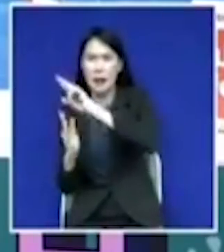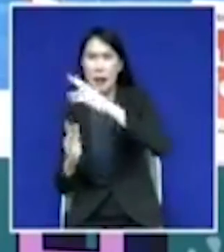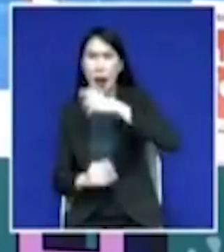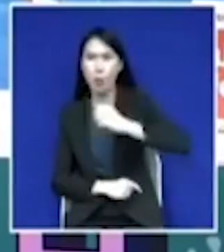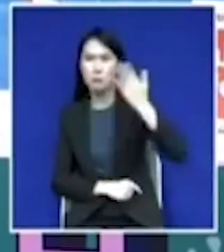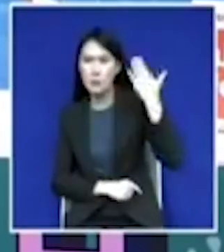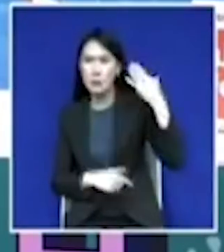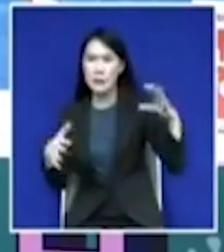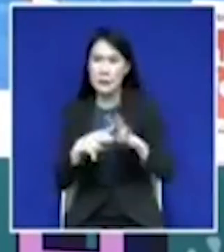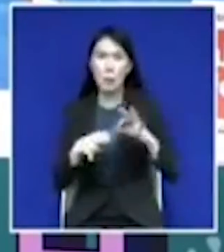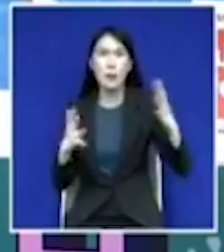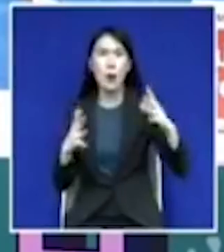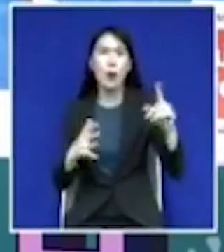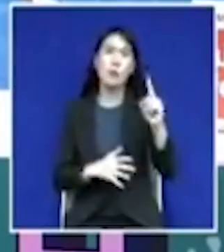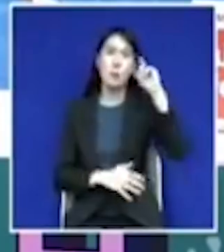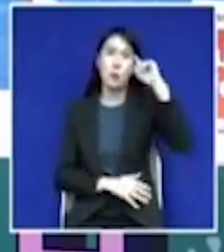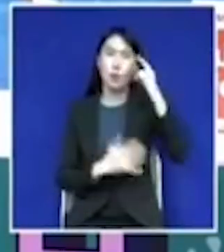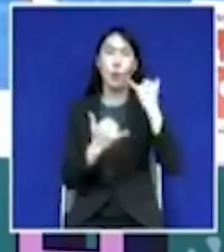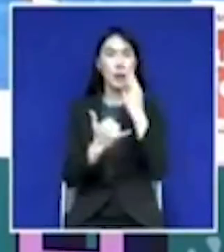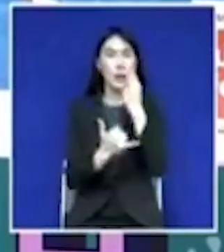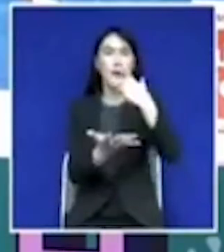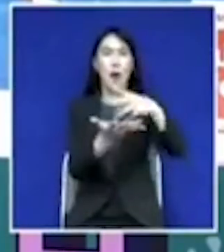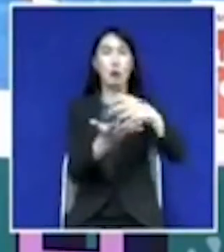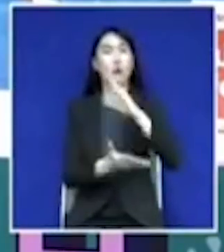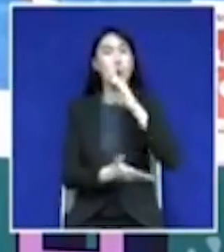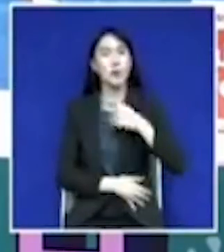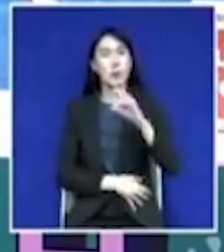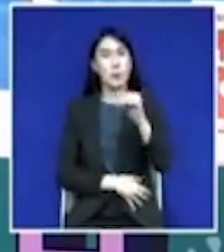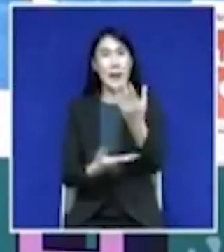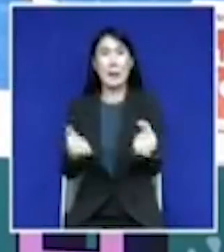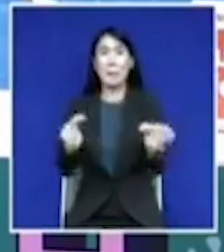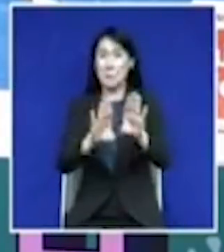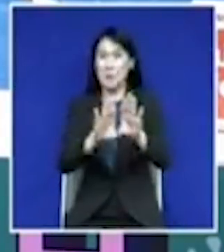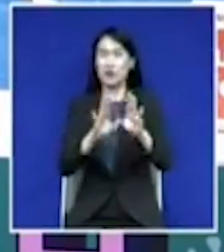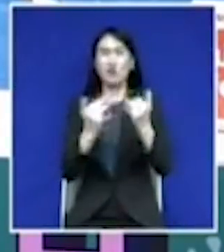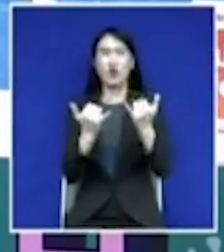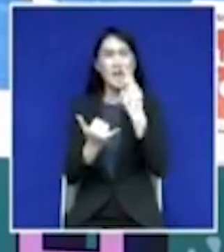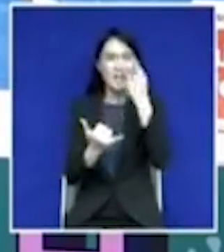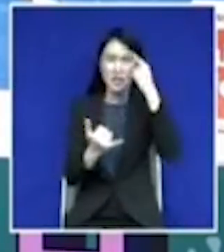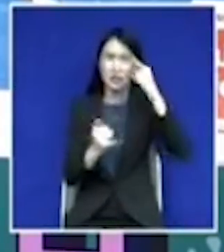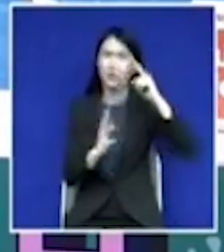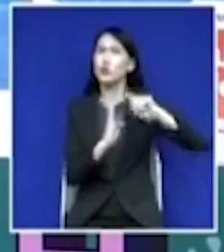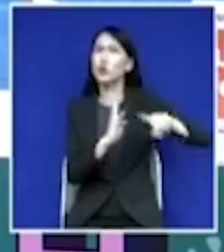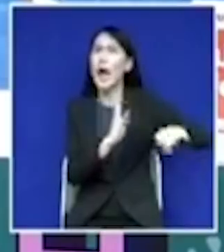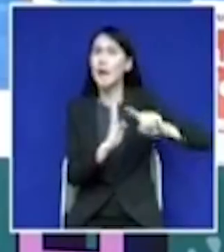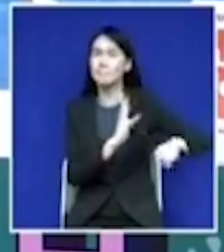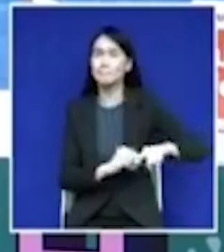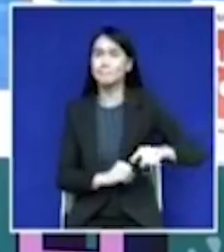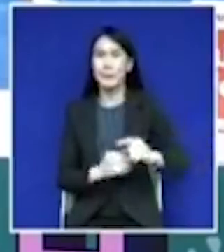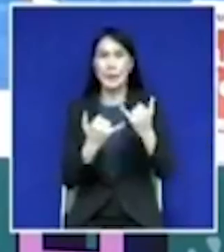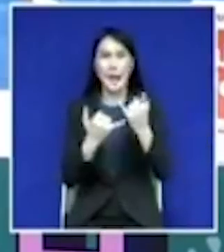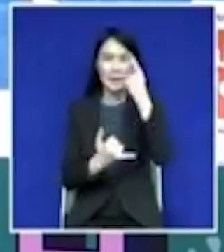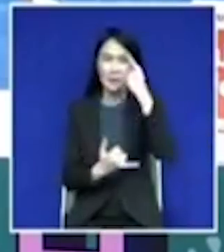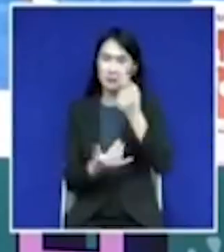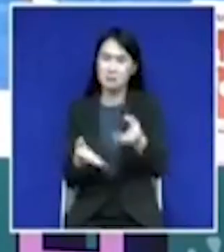คที่จะต้องแจ้งออกมานำเรียนว่าล็อกดาวน์นั้นเป็นประเด็นเอาไว้หลังสุดแต่ จะเกิดขึ้นห